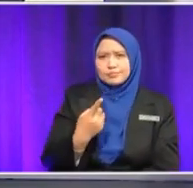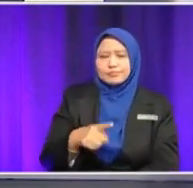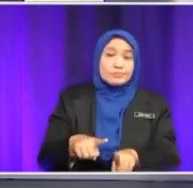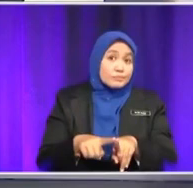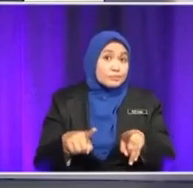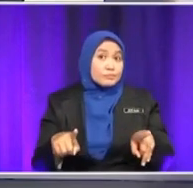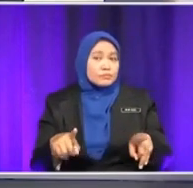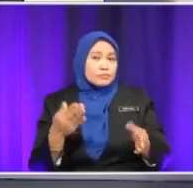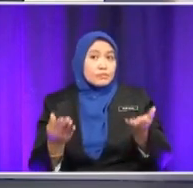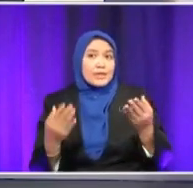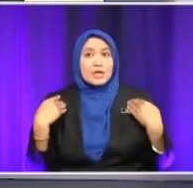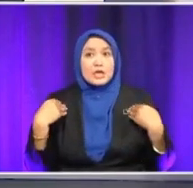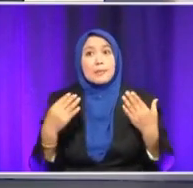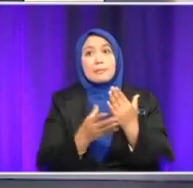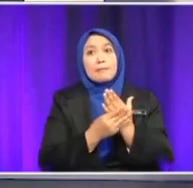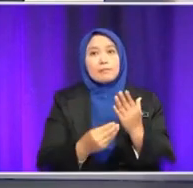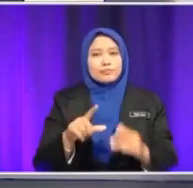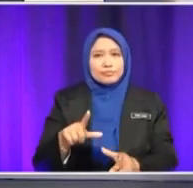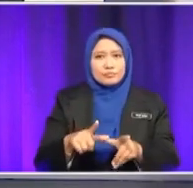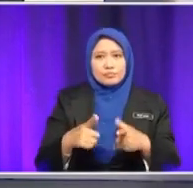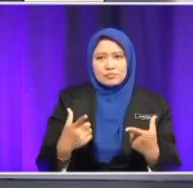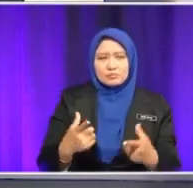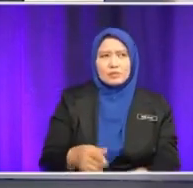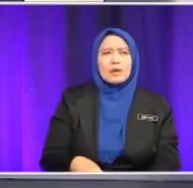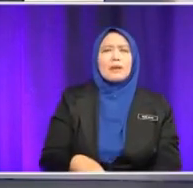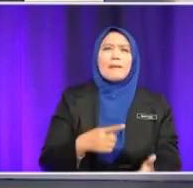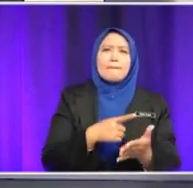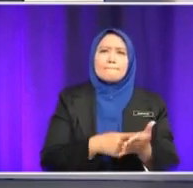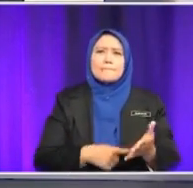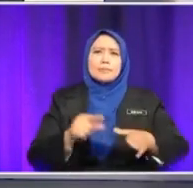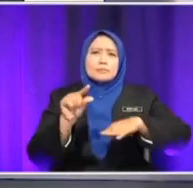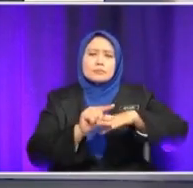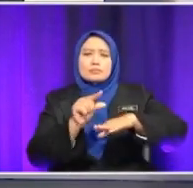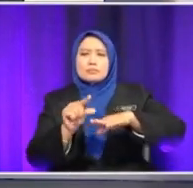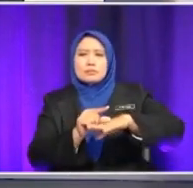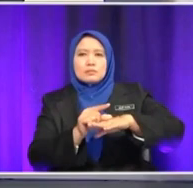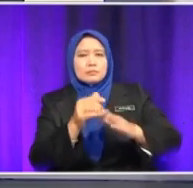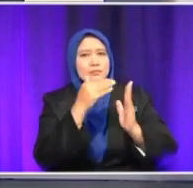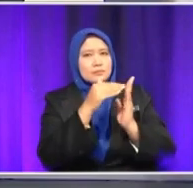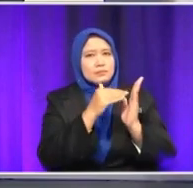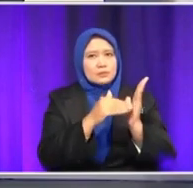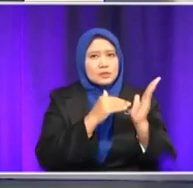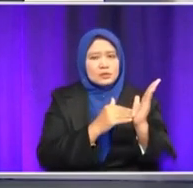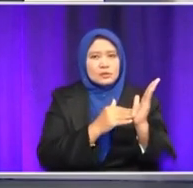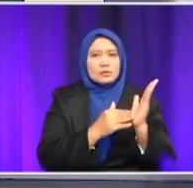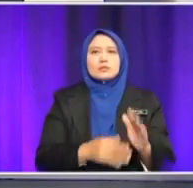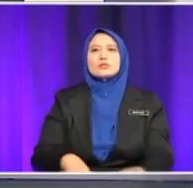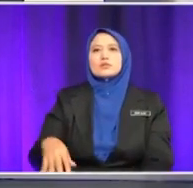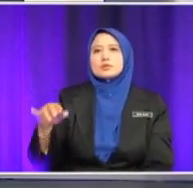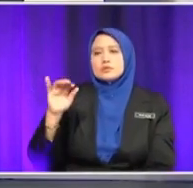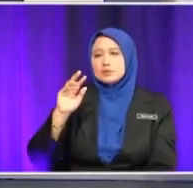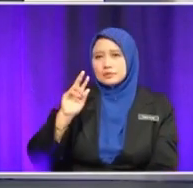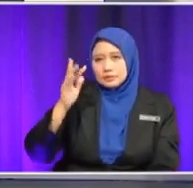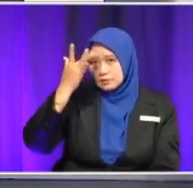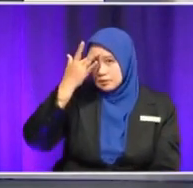kita semua Apakah kegunaan inventry kecerdasan berbagai untuk menentukan jurusan aliran tingkatan 4